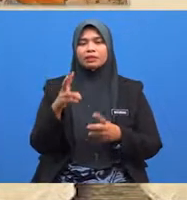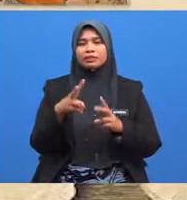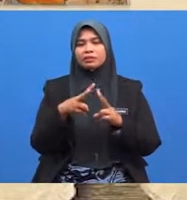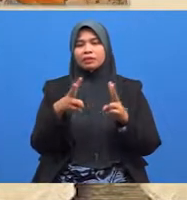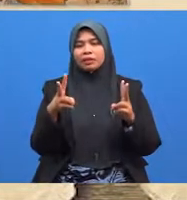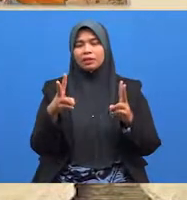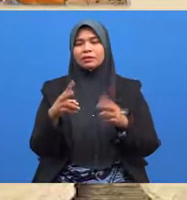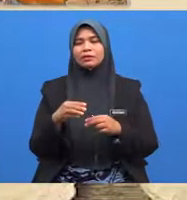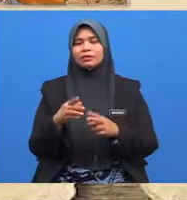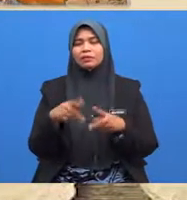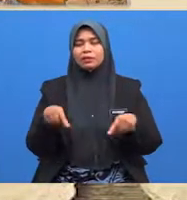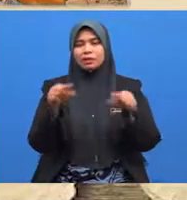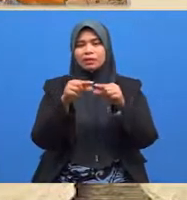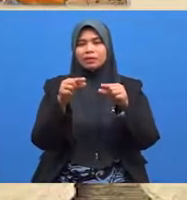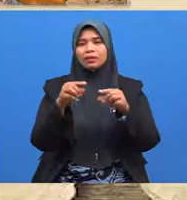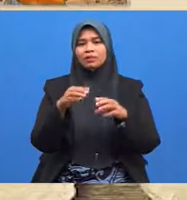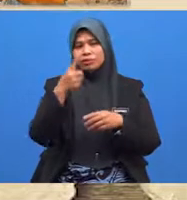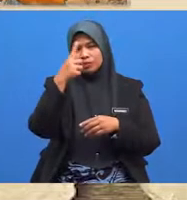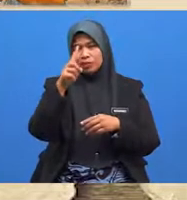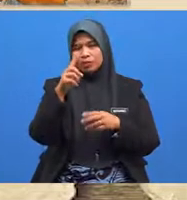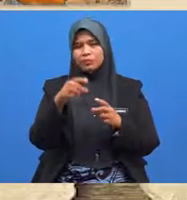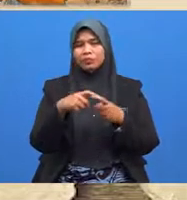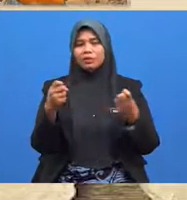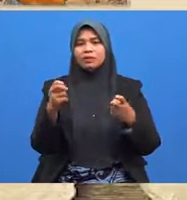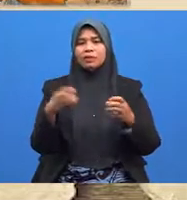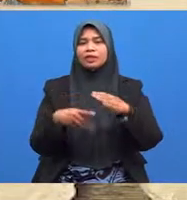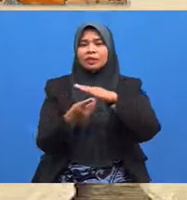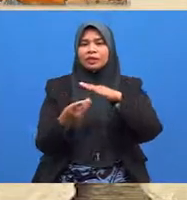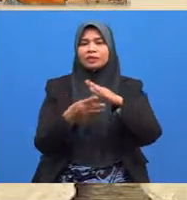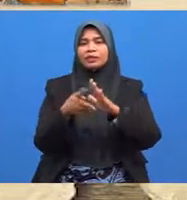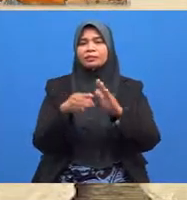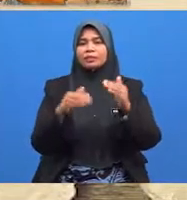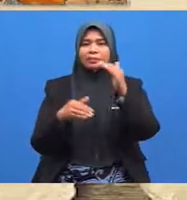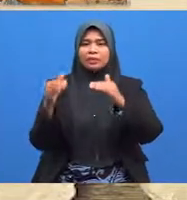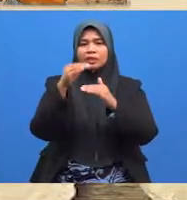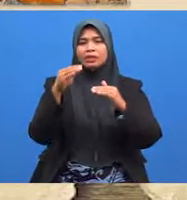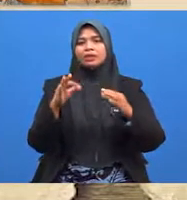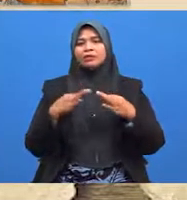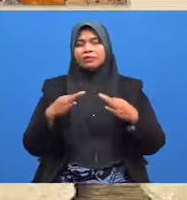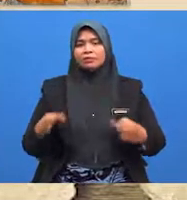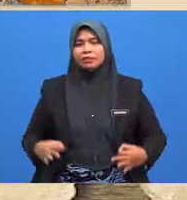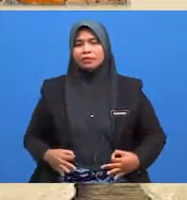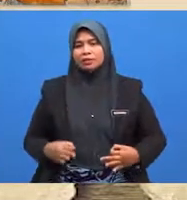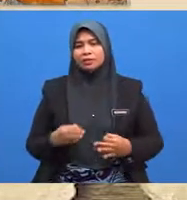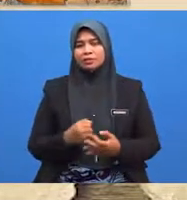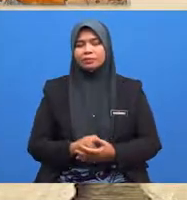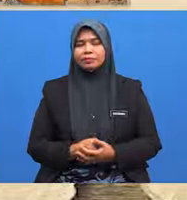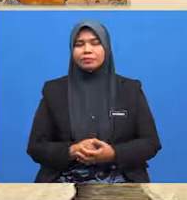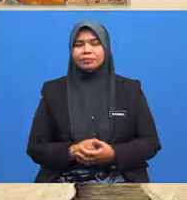peranan tersendiri dalam memutuskan dasar pembinaan fizikal sesuatu monumen seni bina